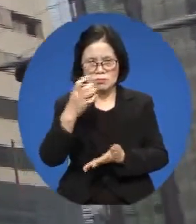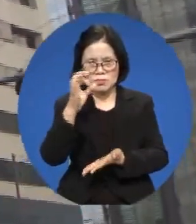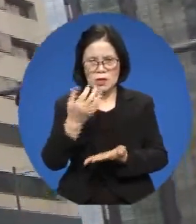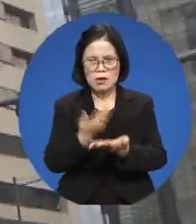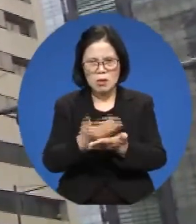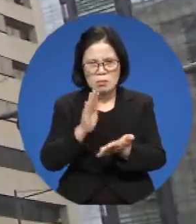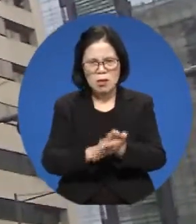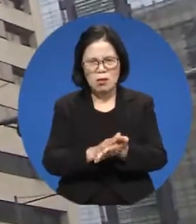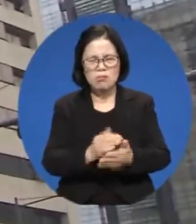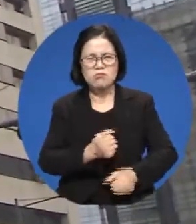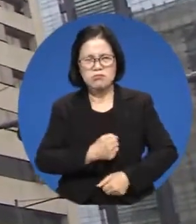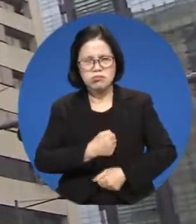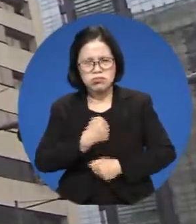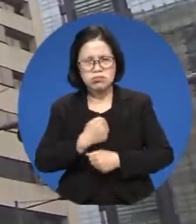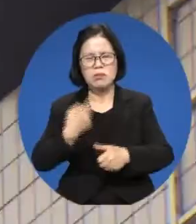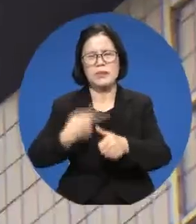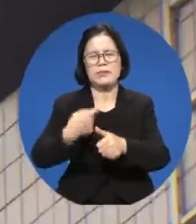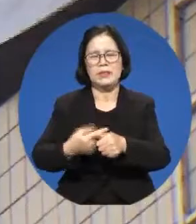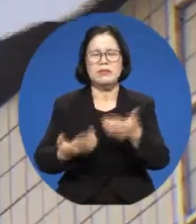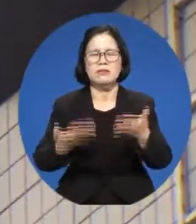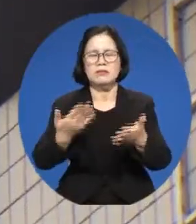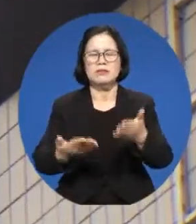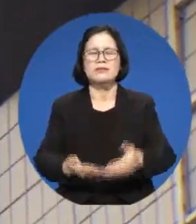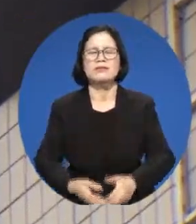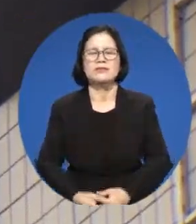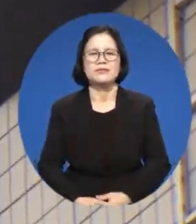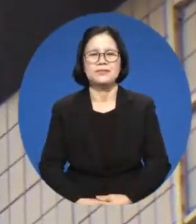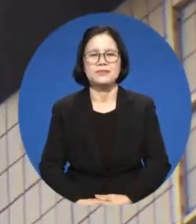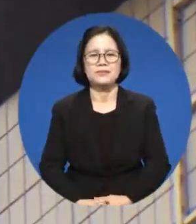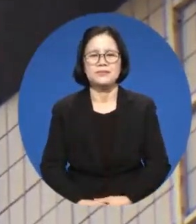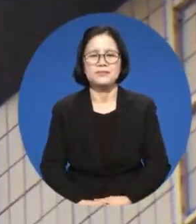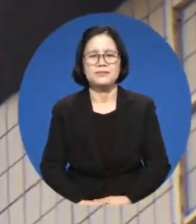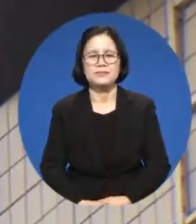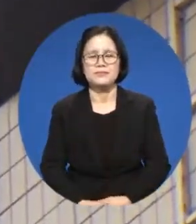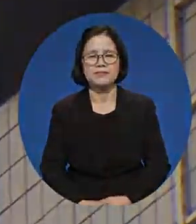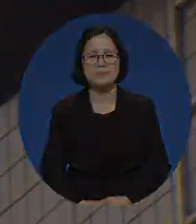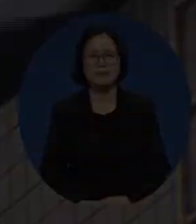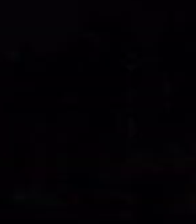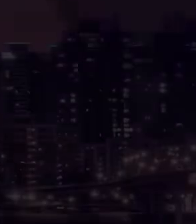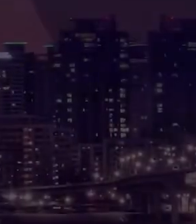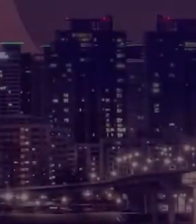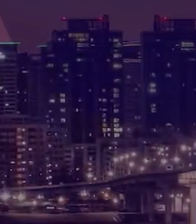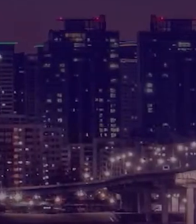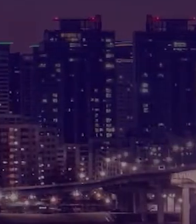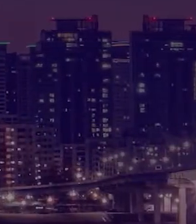미온적이라는 비판이 쏟아지고 있습니다. OBS 뉴스 이동민입니다.